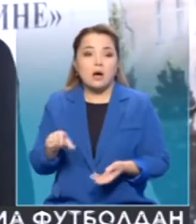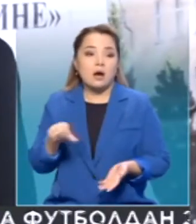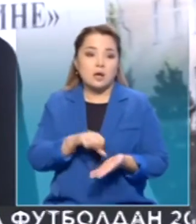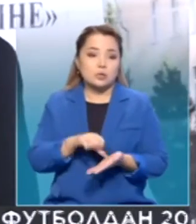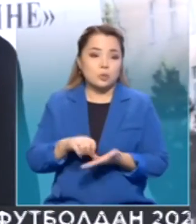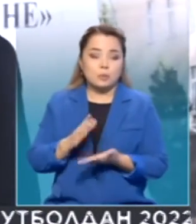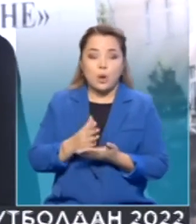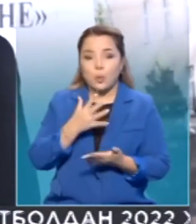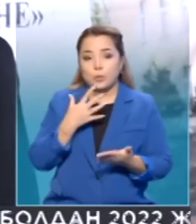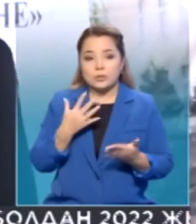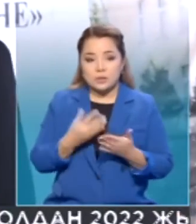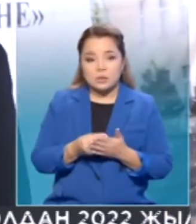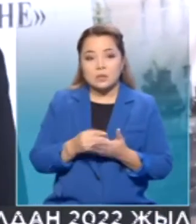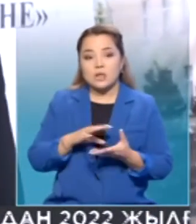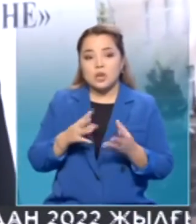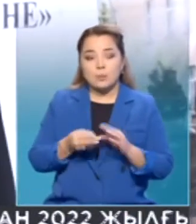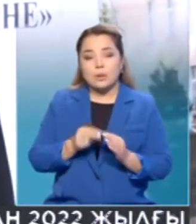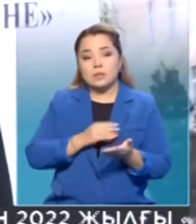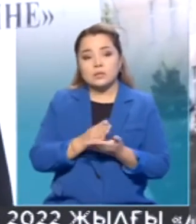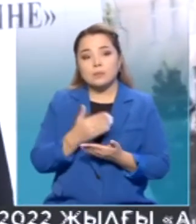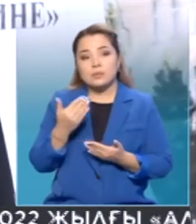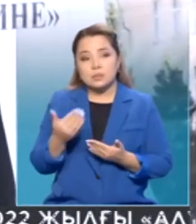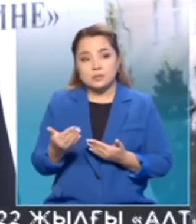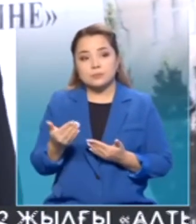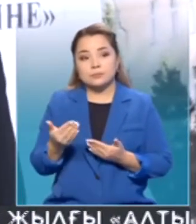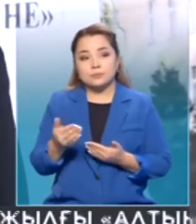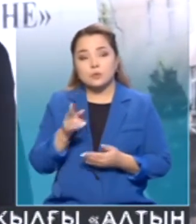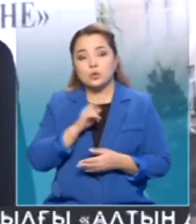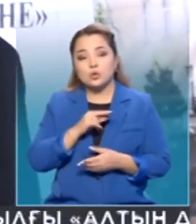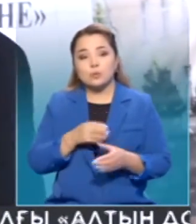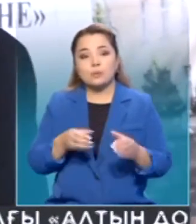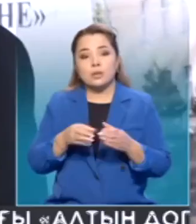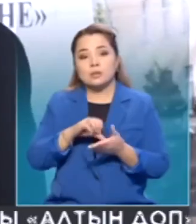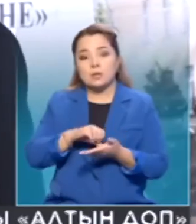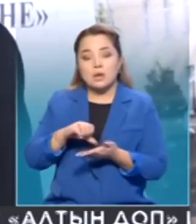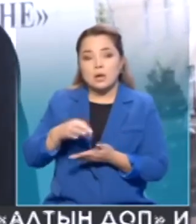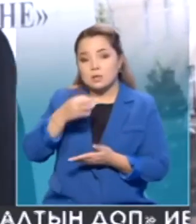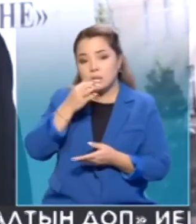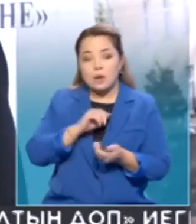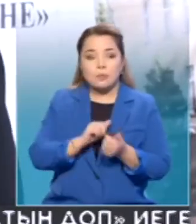Өздерінің жалпы қызметтік жұмыс барысындағы тәжірибесімен бөлісуде.